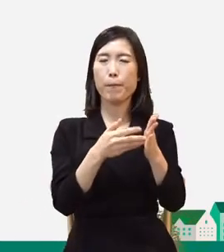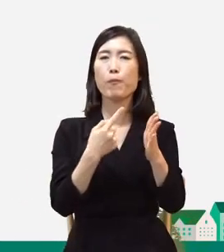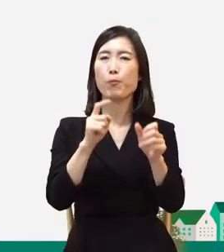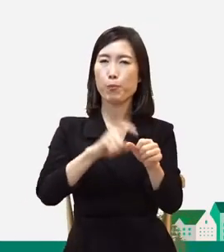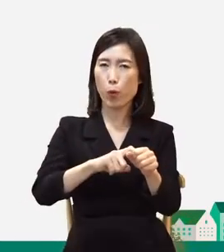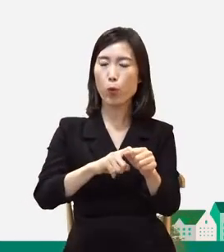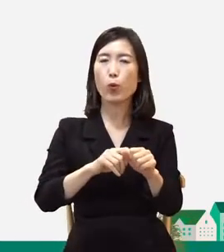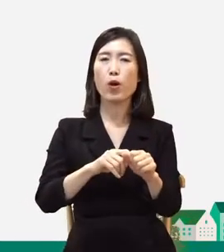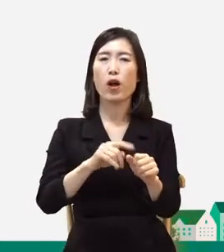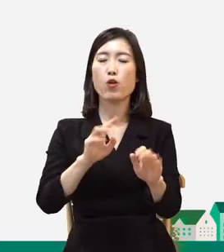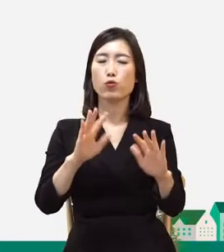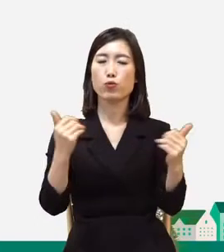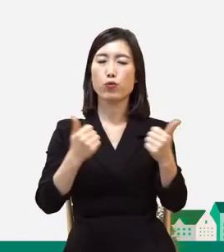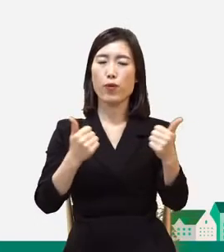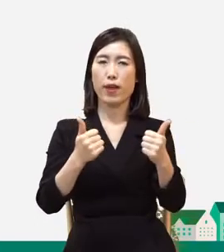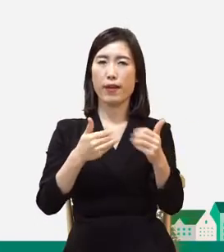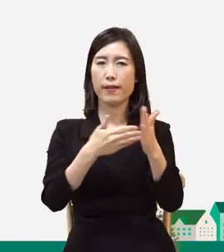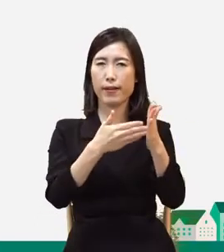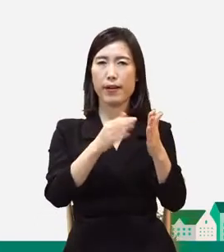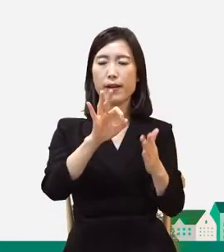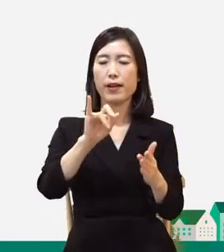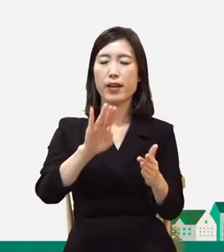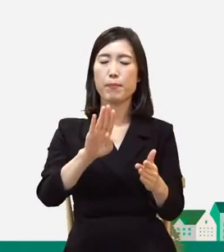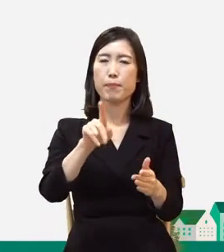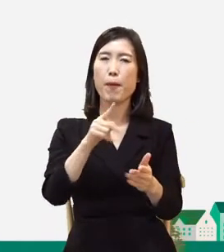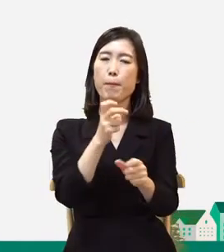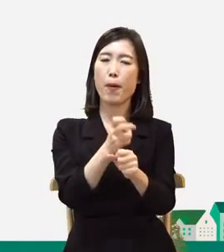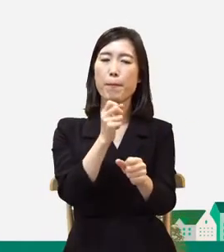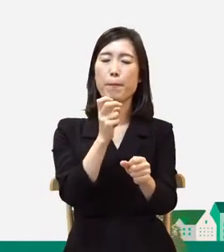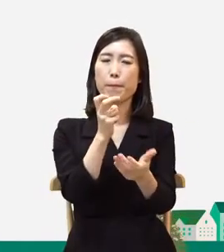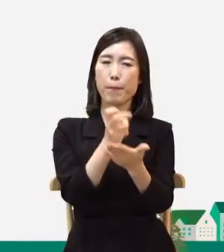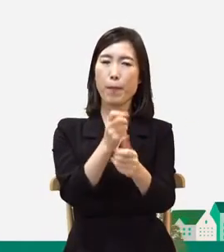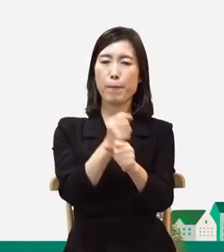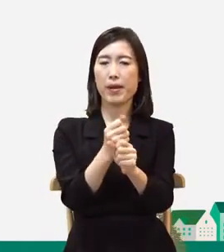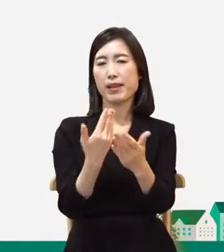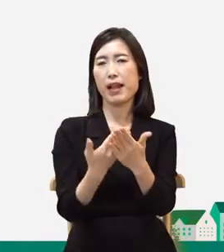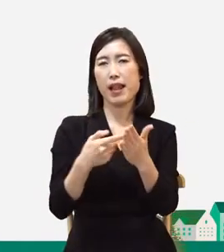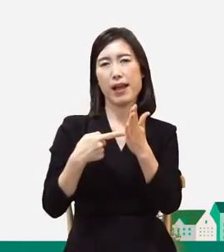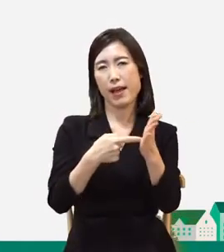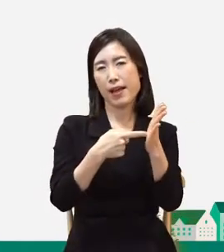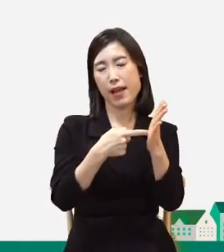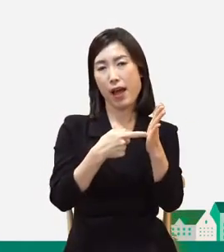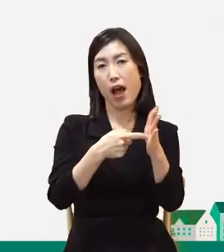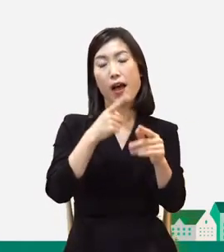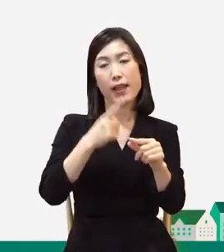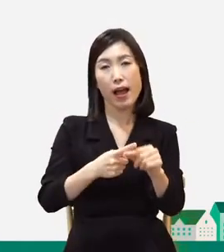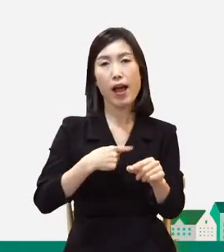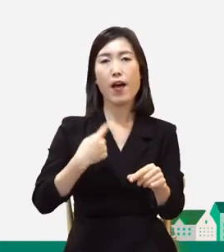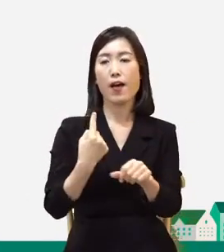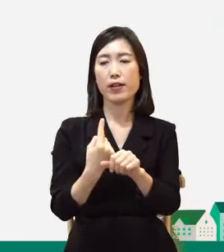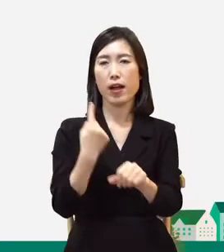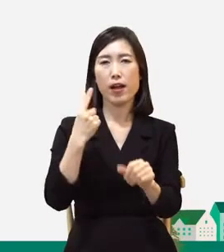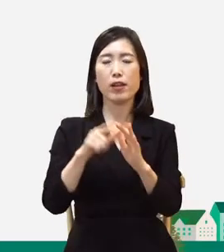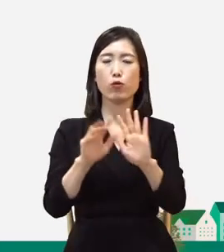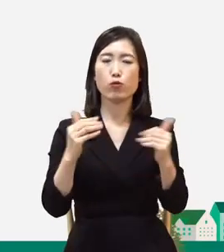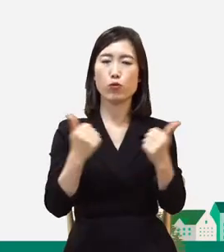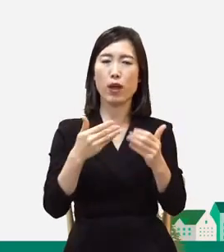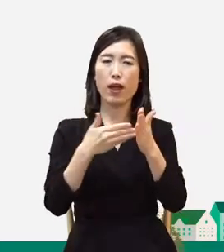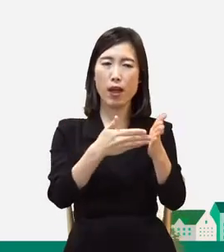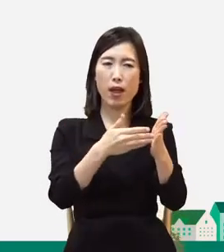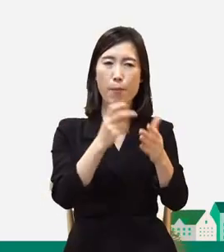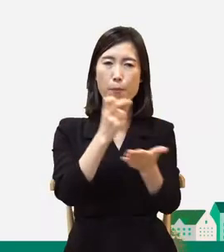이런 입법운동의 과정들을 쭉 진행을 하다가 지난 국회 때 이게 입법되기가 좀